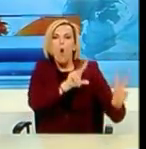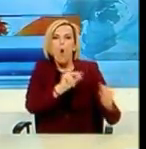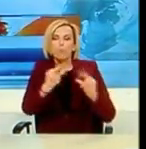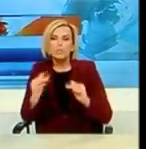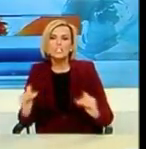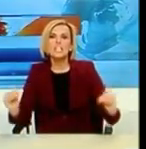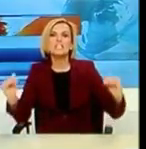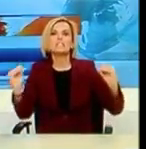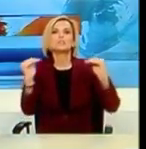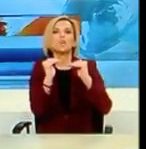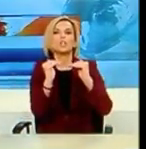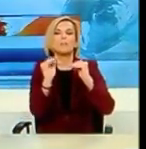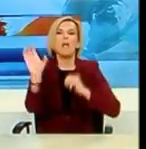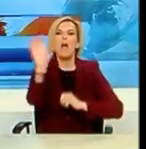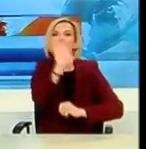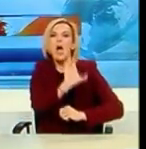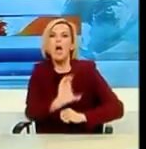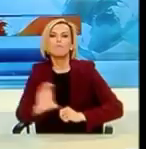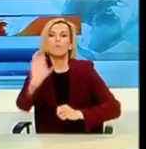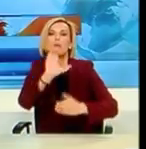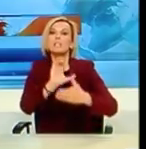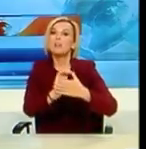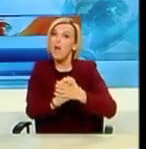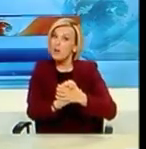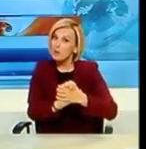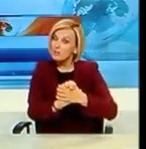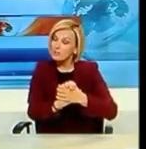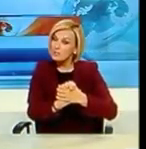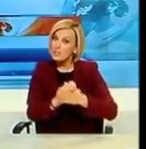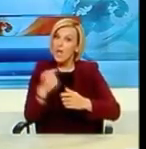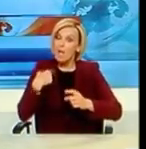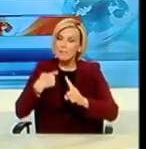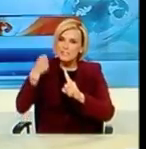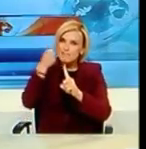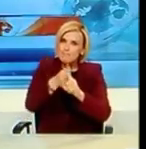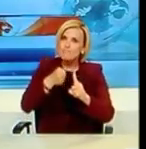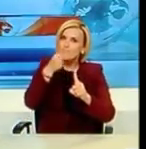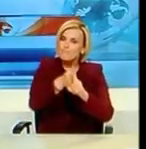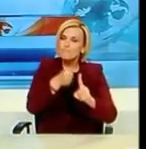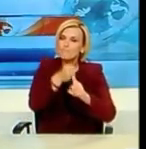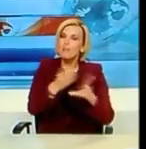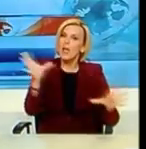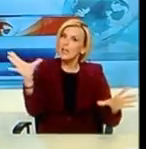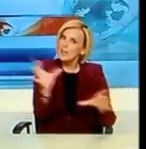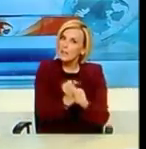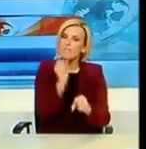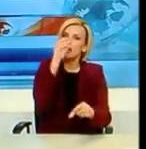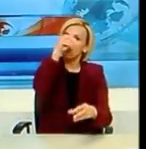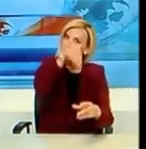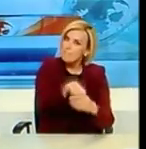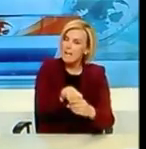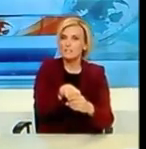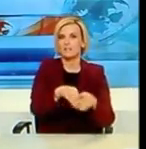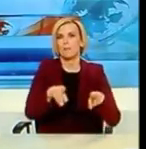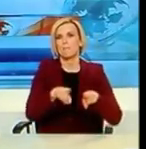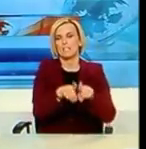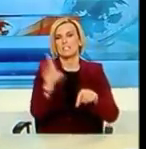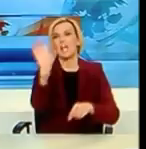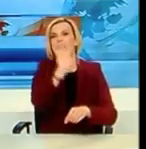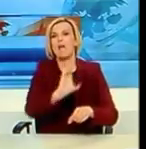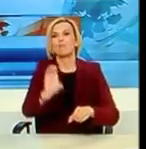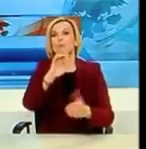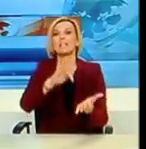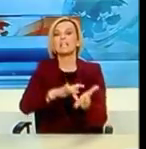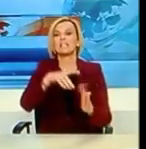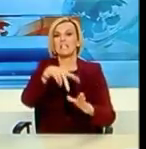χώρες. Και αυτή η εξέλιξη μας δίνει τη δυνατότητα να υλοποιήσουμε ένα πολύ πιο φιλόδοξο πρόγραμμα υποστήριξης της